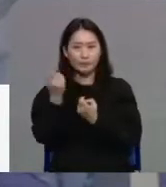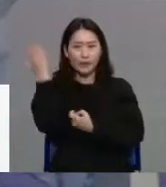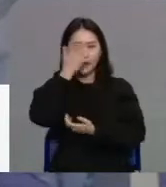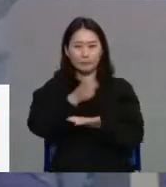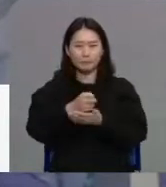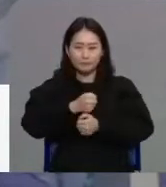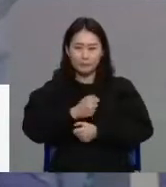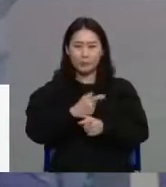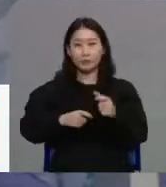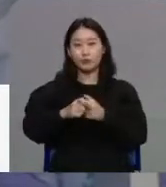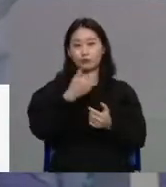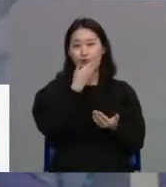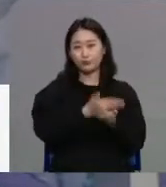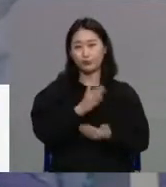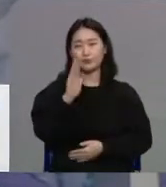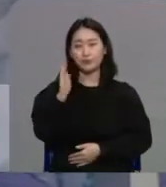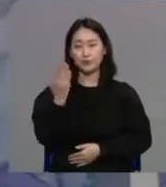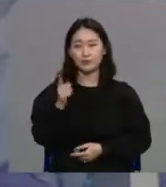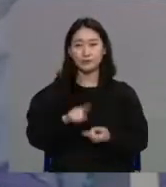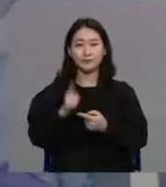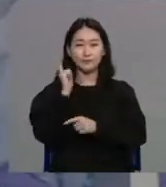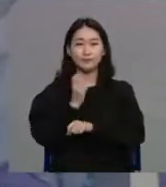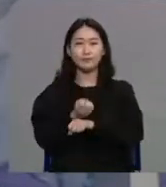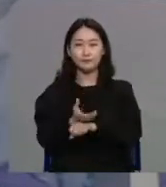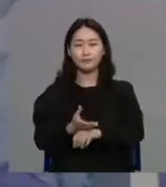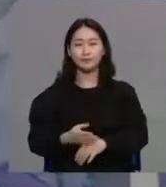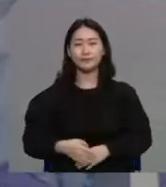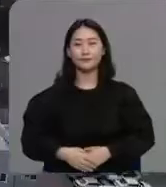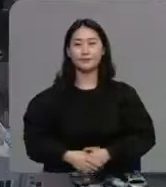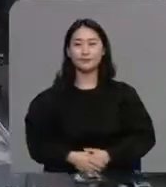중요해졌습니다 g 뉴맨 기자의 보돕니다